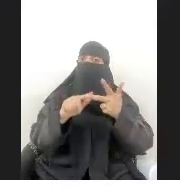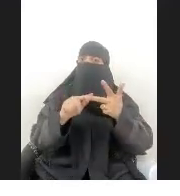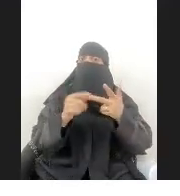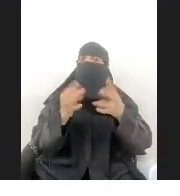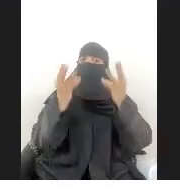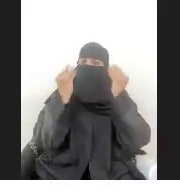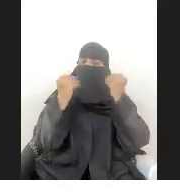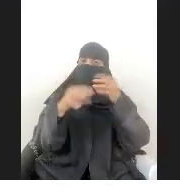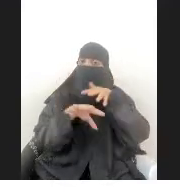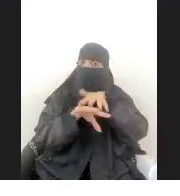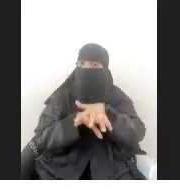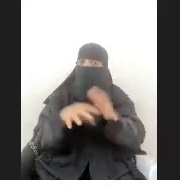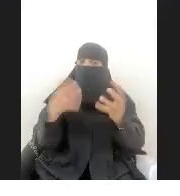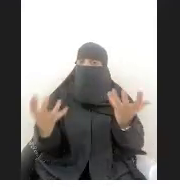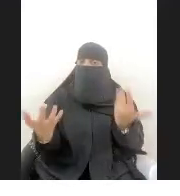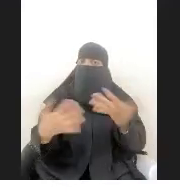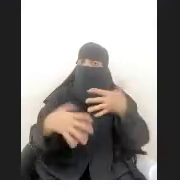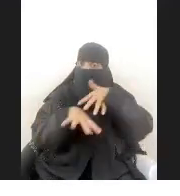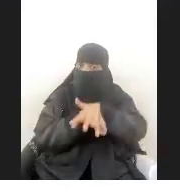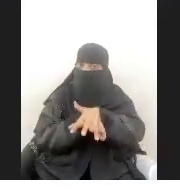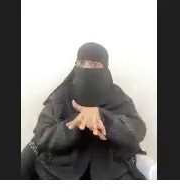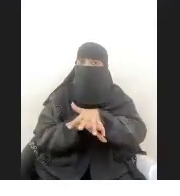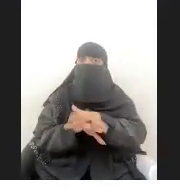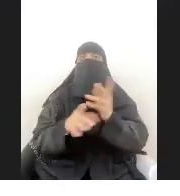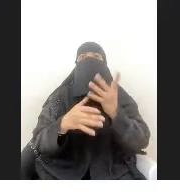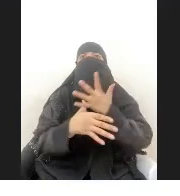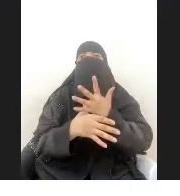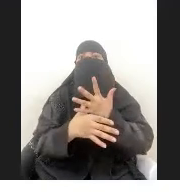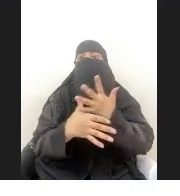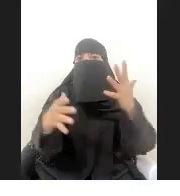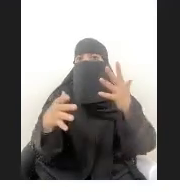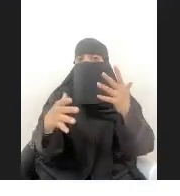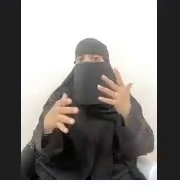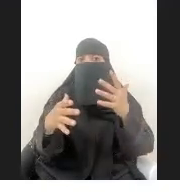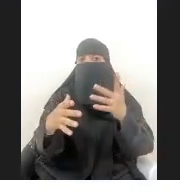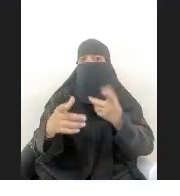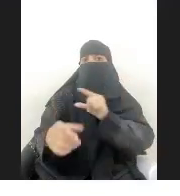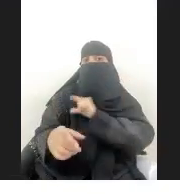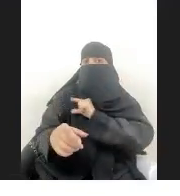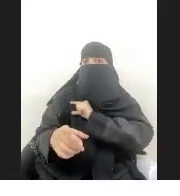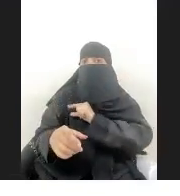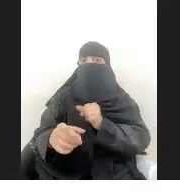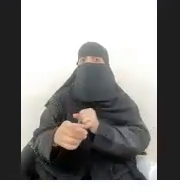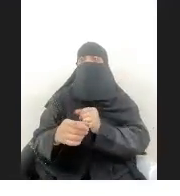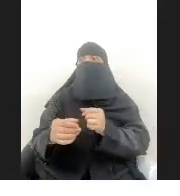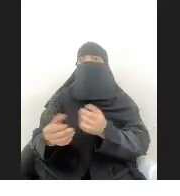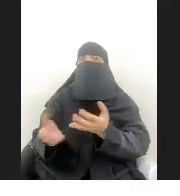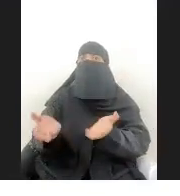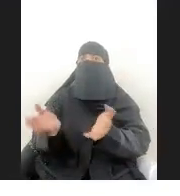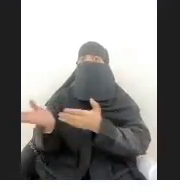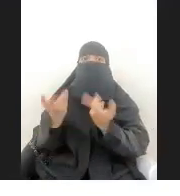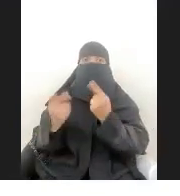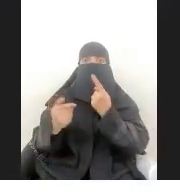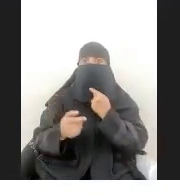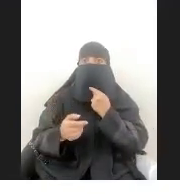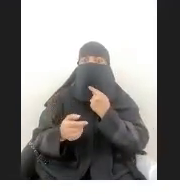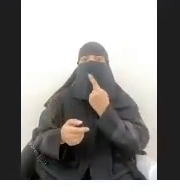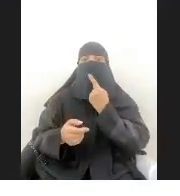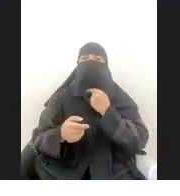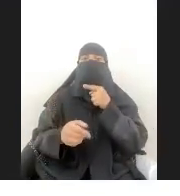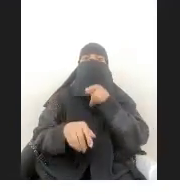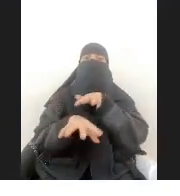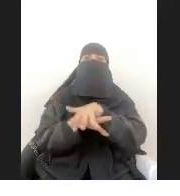إنه الطلاب بيقبلوا أكثر شيء على المواد التي تقدم بطريقة التعلم المدمج.